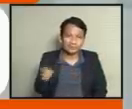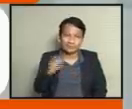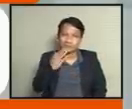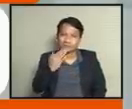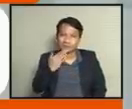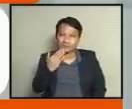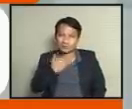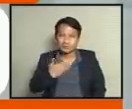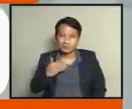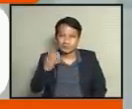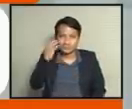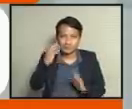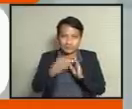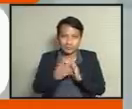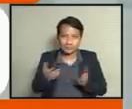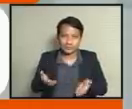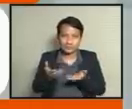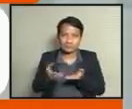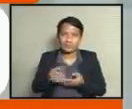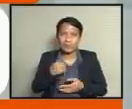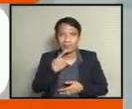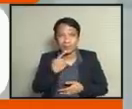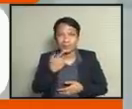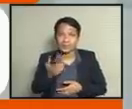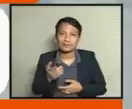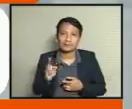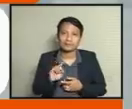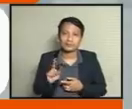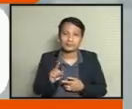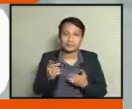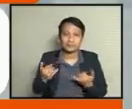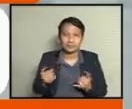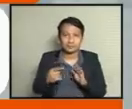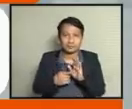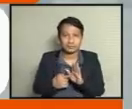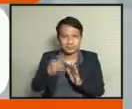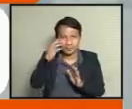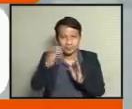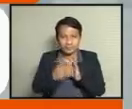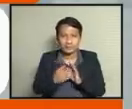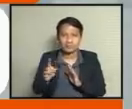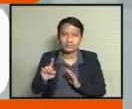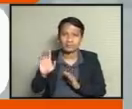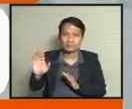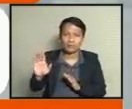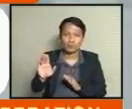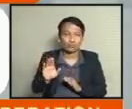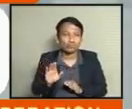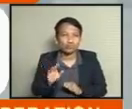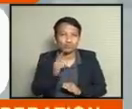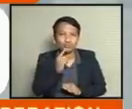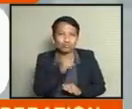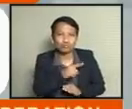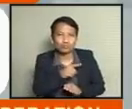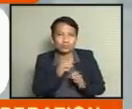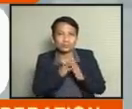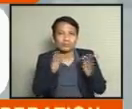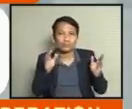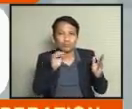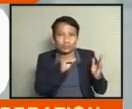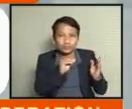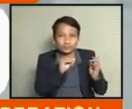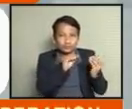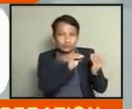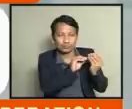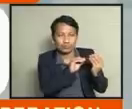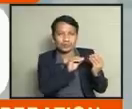May picture kasi, Sir, na lawit ang dila mo, tapos meron pa isang picture na yung iyong nguso talagang bukang-buka